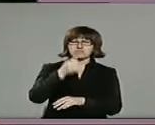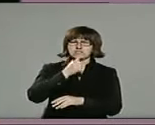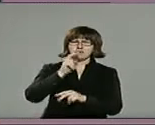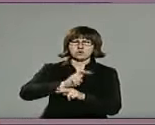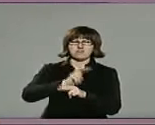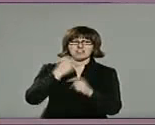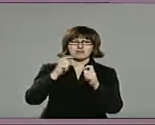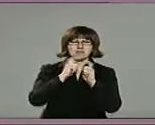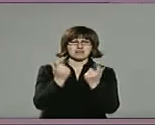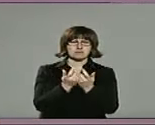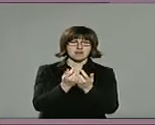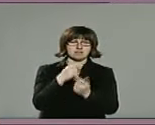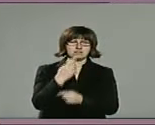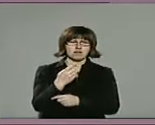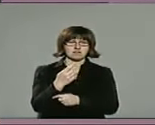Jugendvertreter und Betriebsräte als